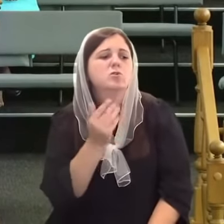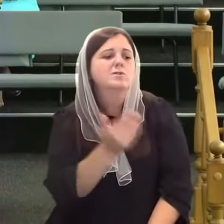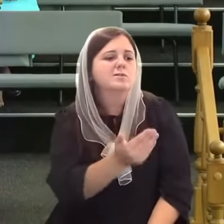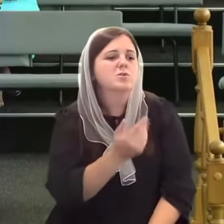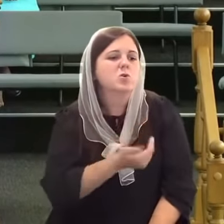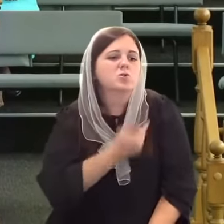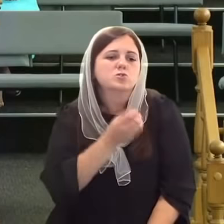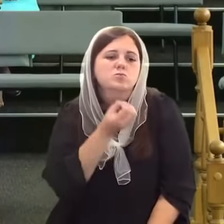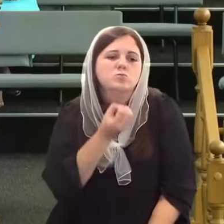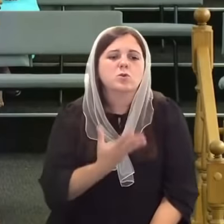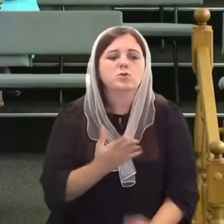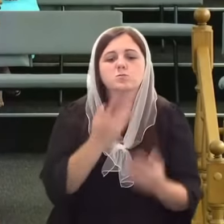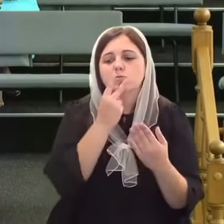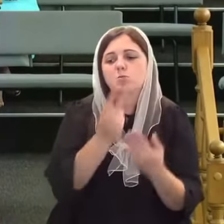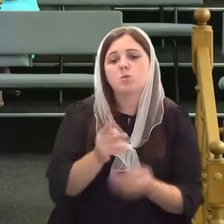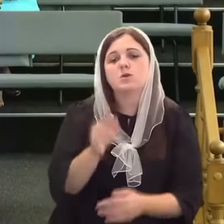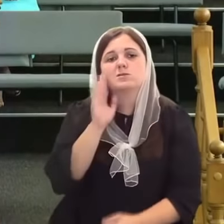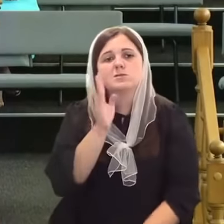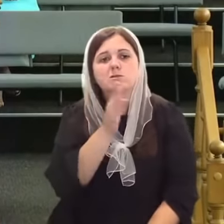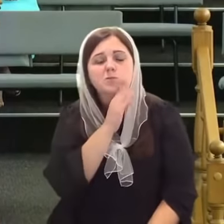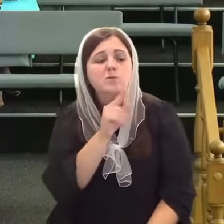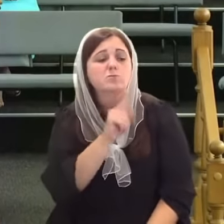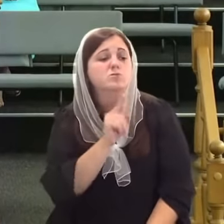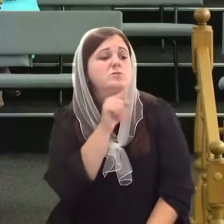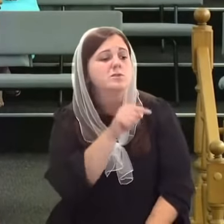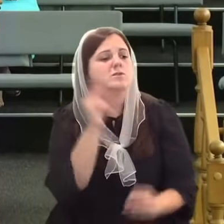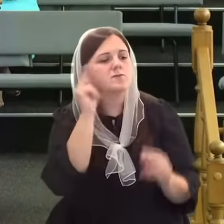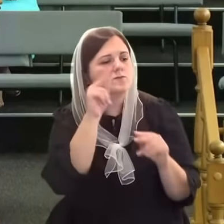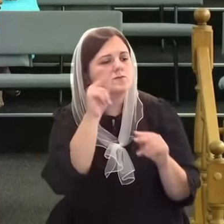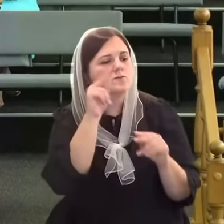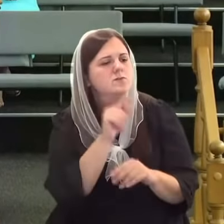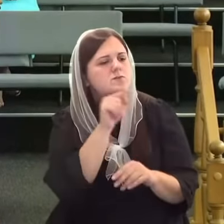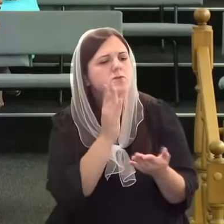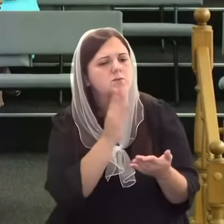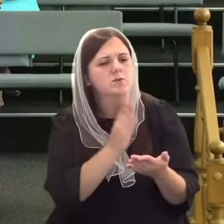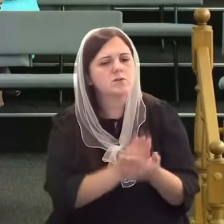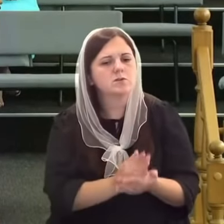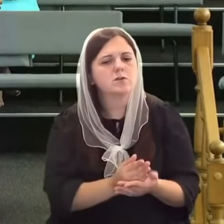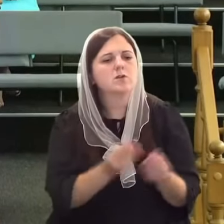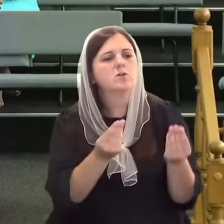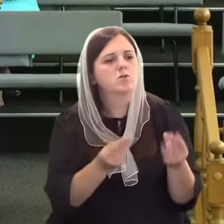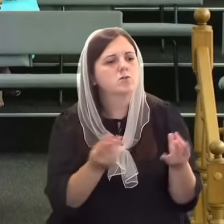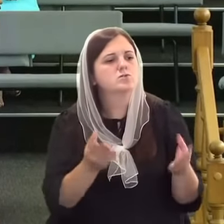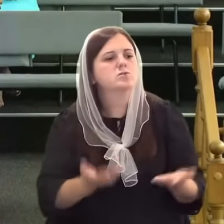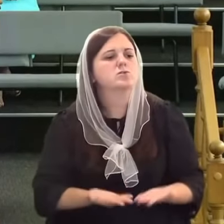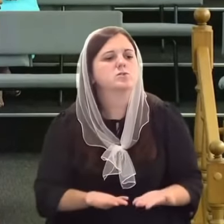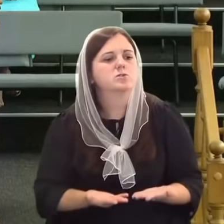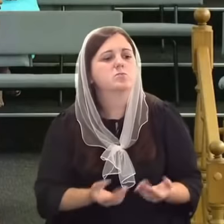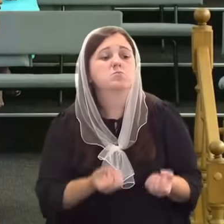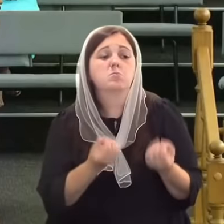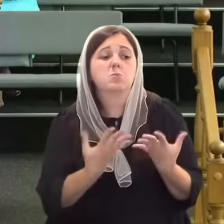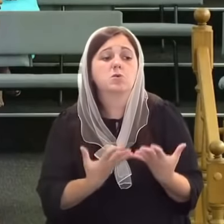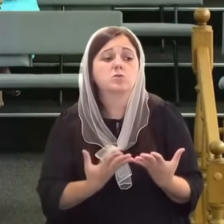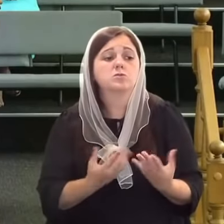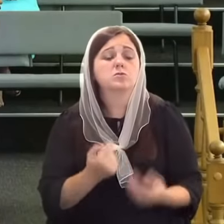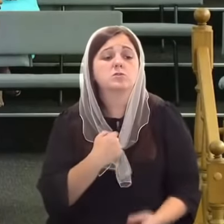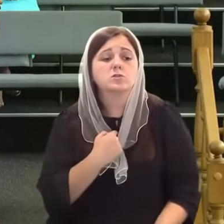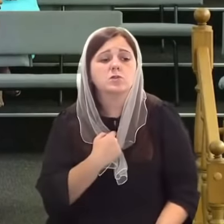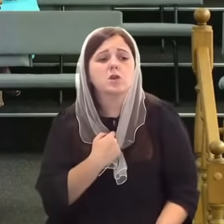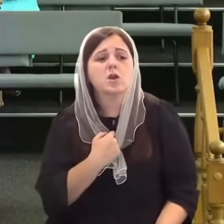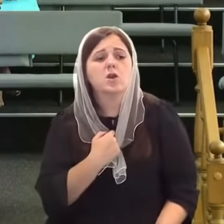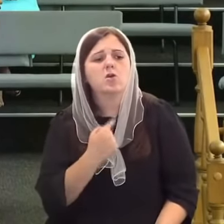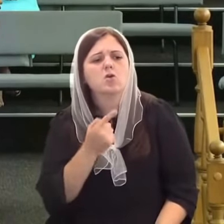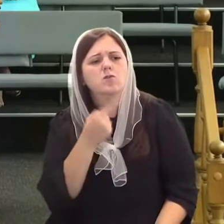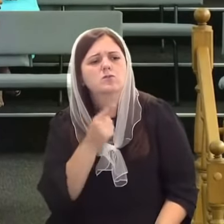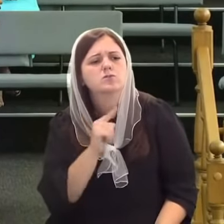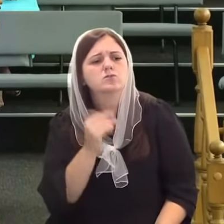все в порядке, что ты учишься в университете, что у тебя есть на жизнь. Просто я объяснял твоей маме,